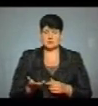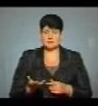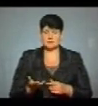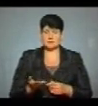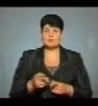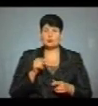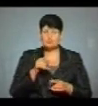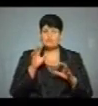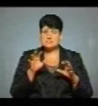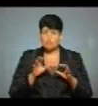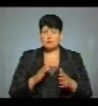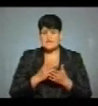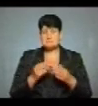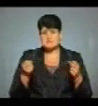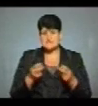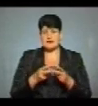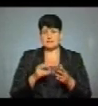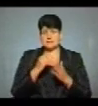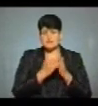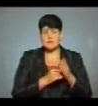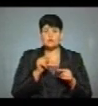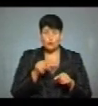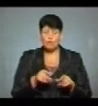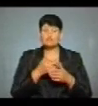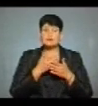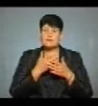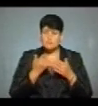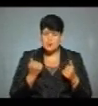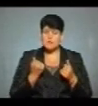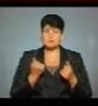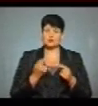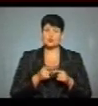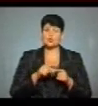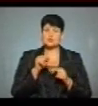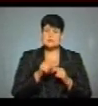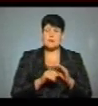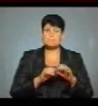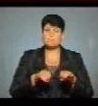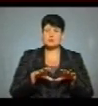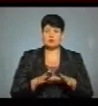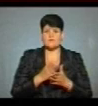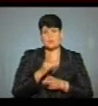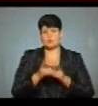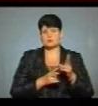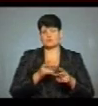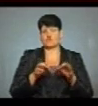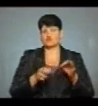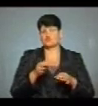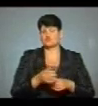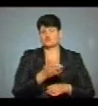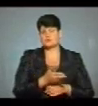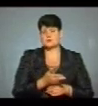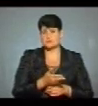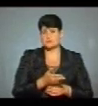Відповідно, в законі є спеціальна стаття, яка говорить, що якщо такого немає, то ця постанова є підставою для оскарження в суді і може бути судом визначена